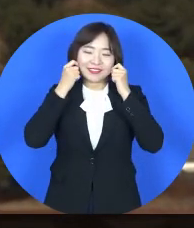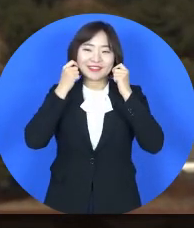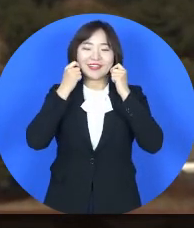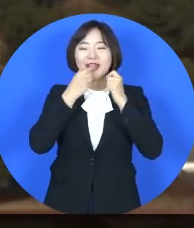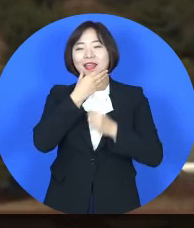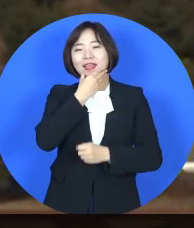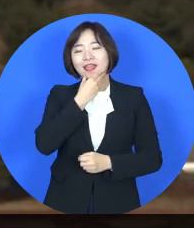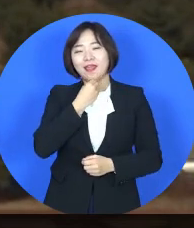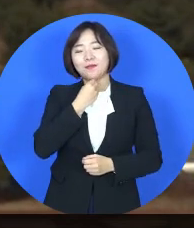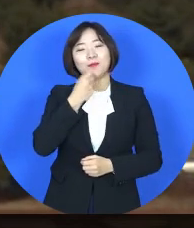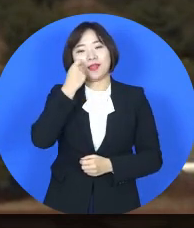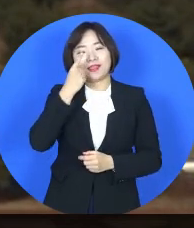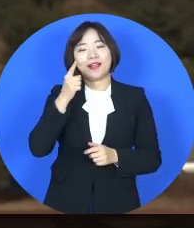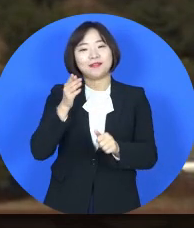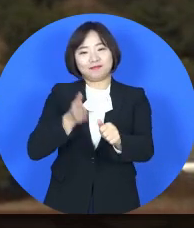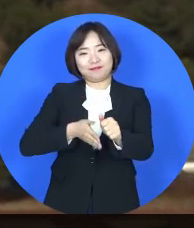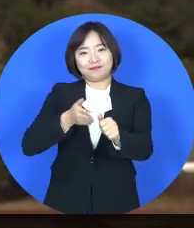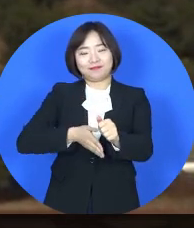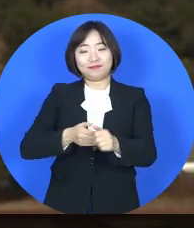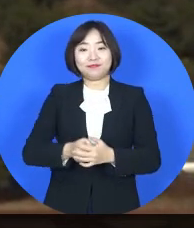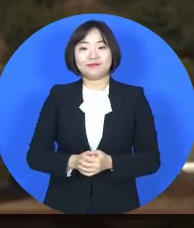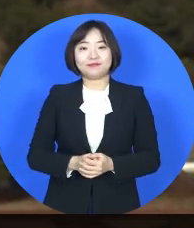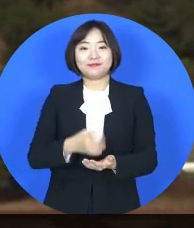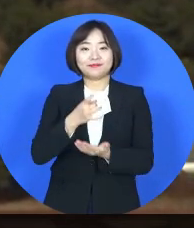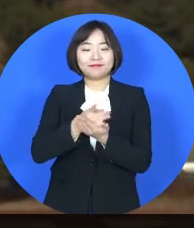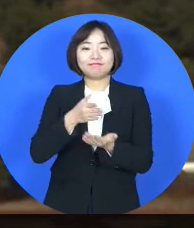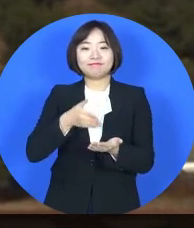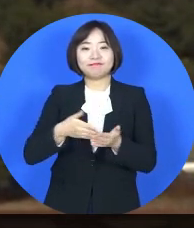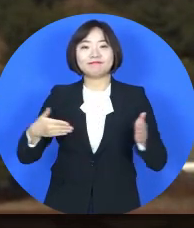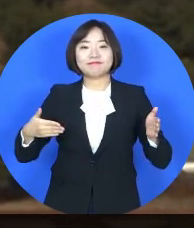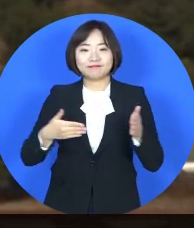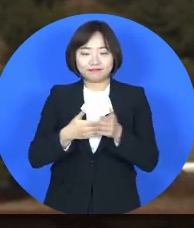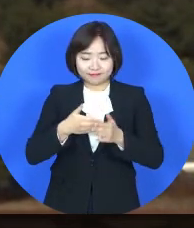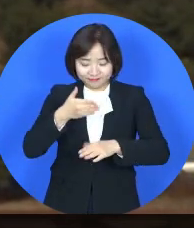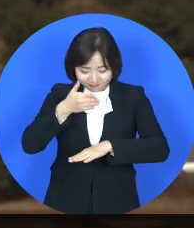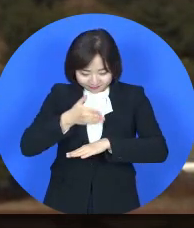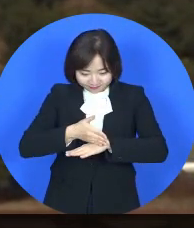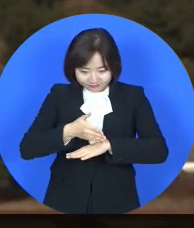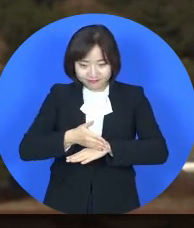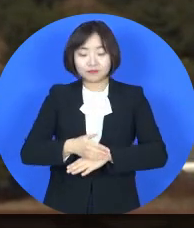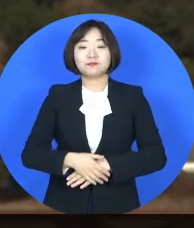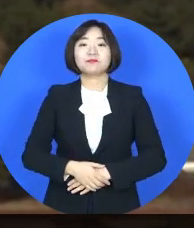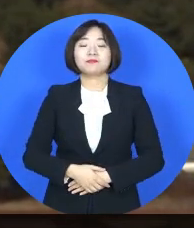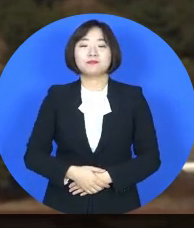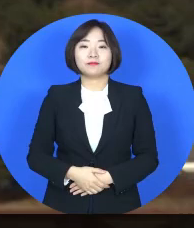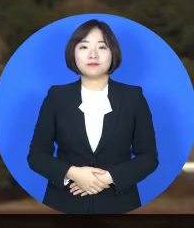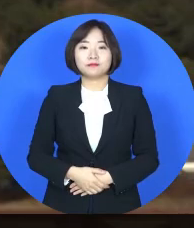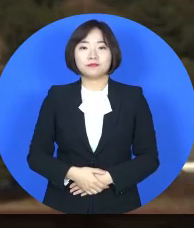행복한 한 달 되시기 바랍니다. 이상으로 천안뉴스를 마치겠습니다. 고맙습니다.